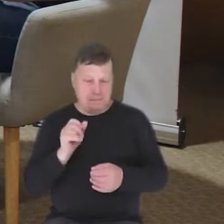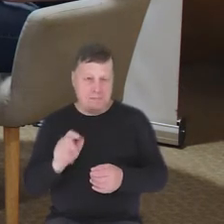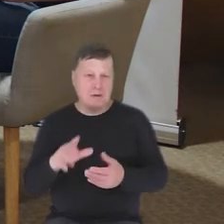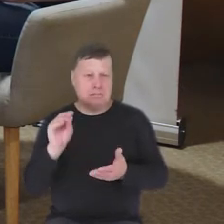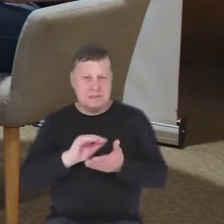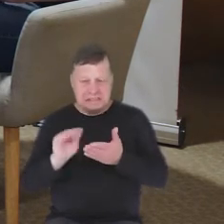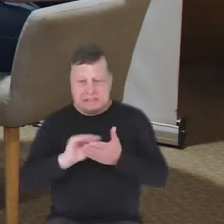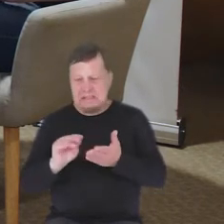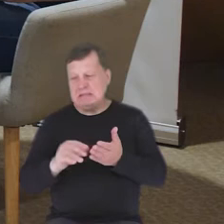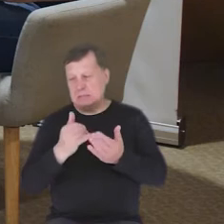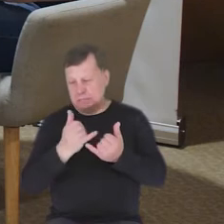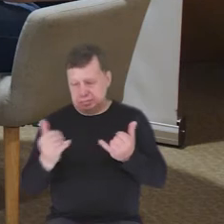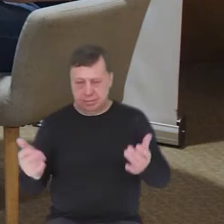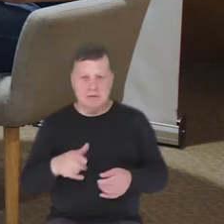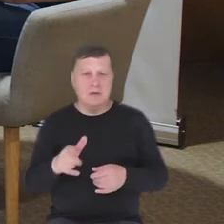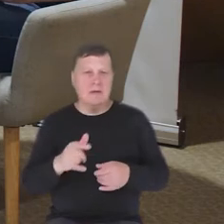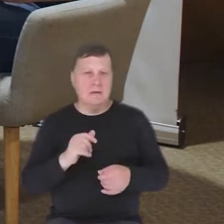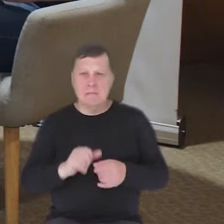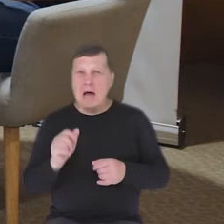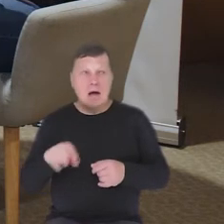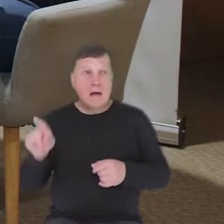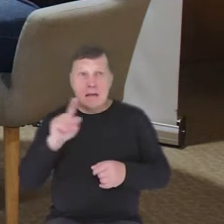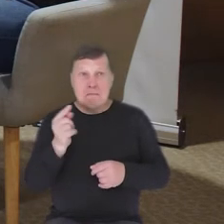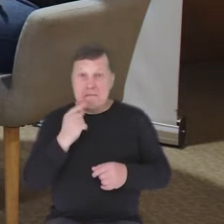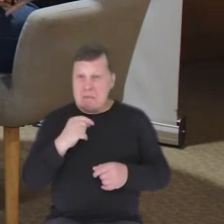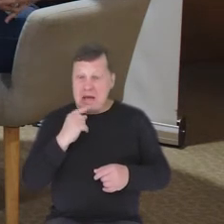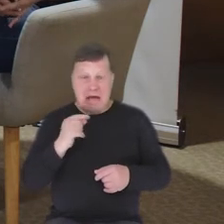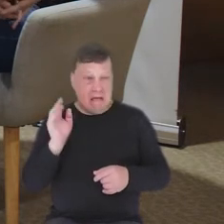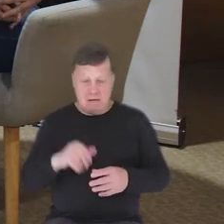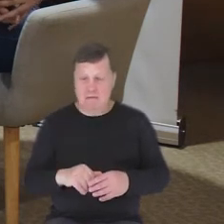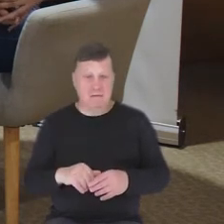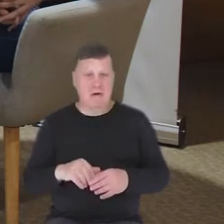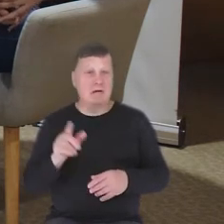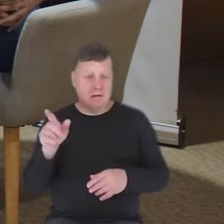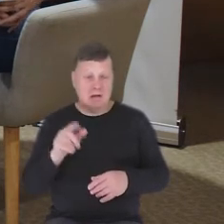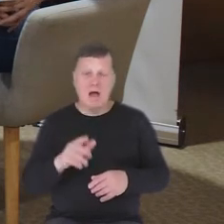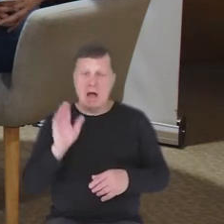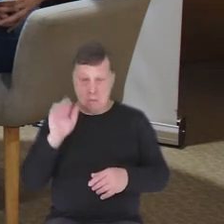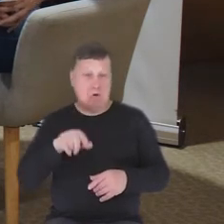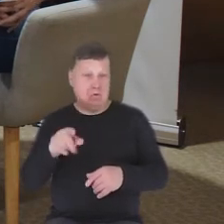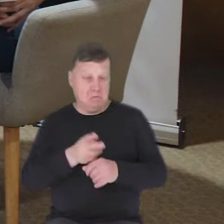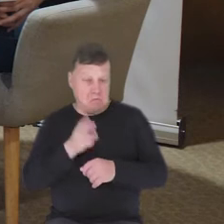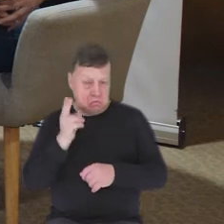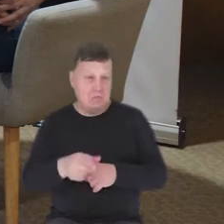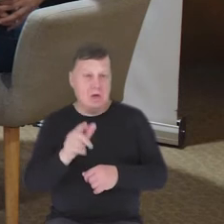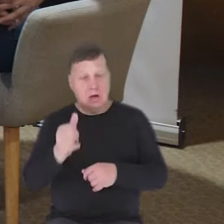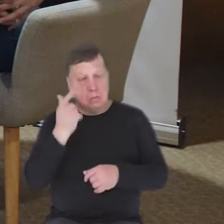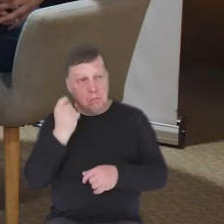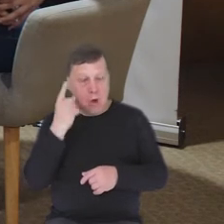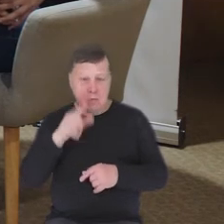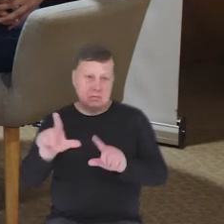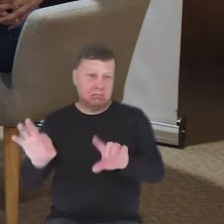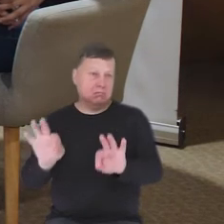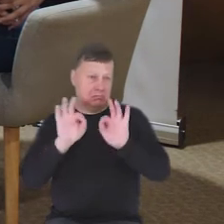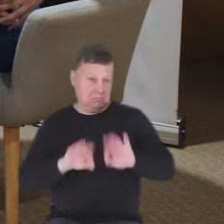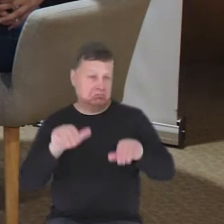pisma, które są bardzo niszowe, natomiast można się zapoznać, można też wesprzeć inicjatywę, bo to